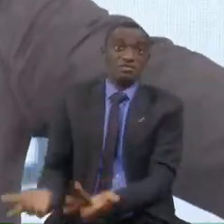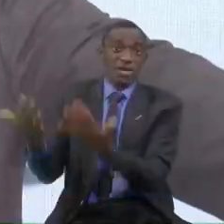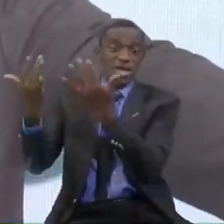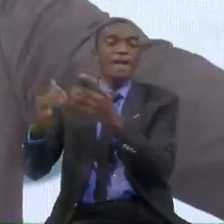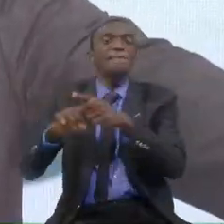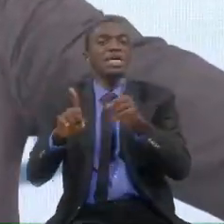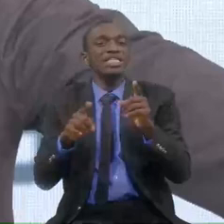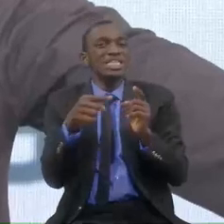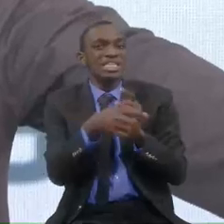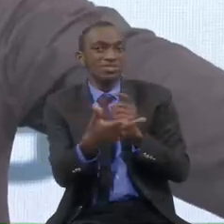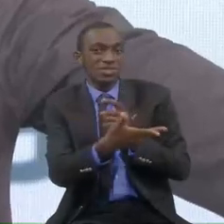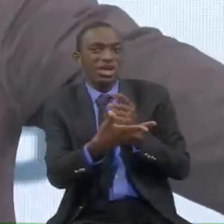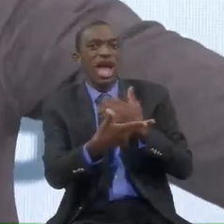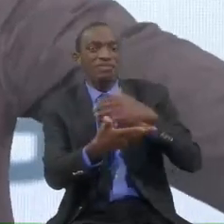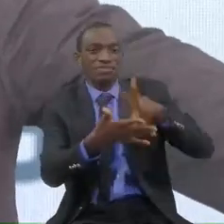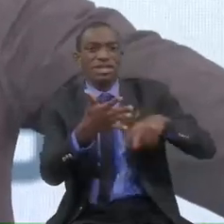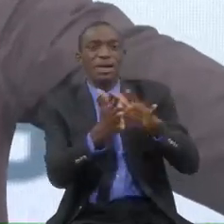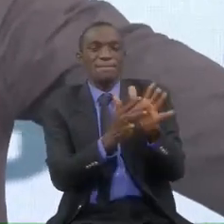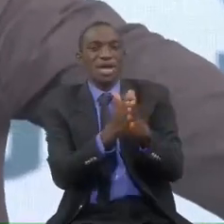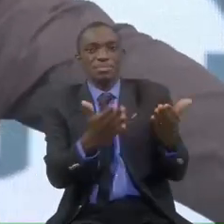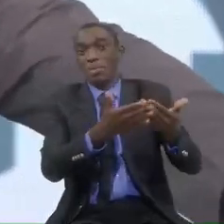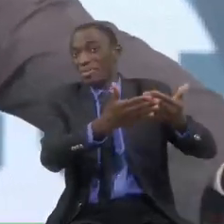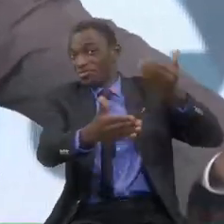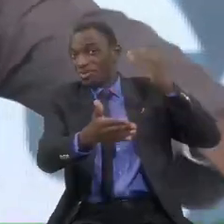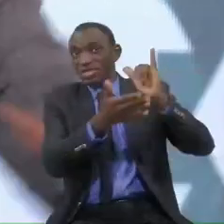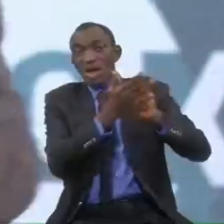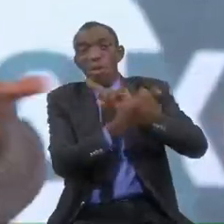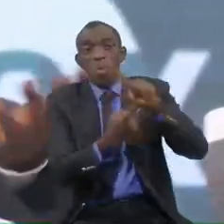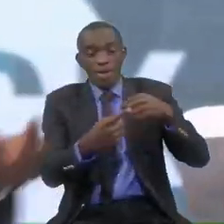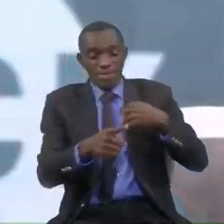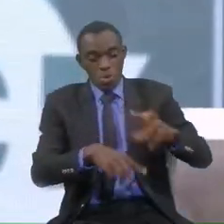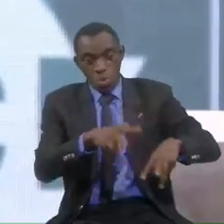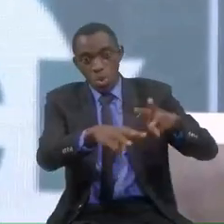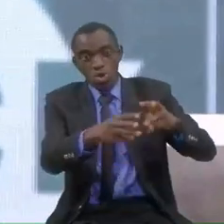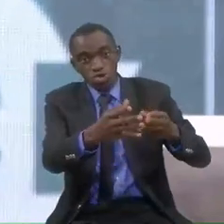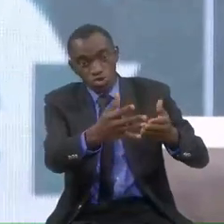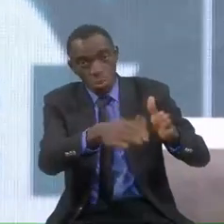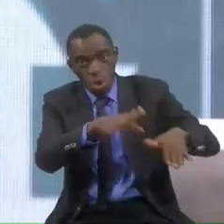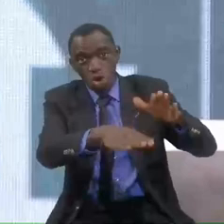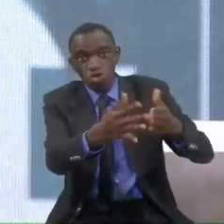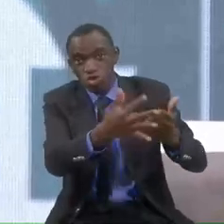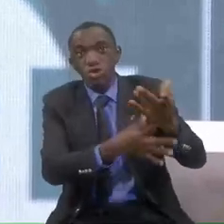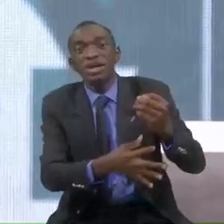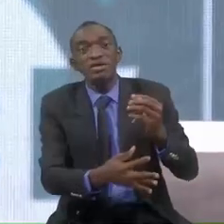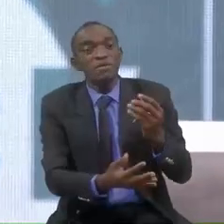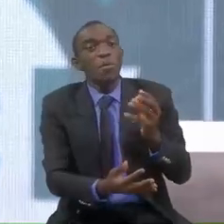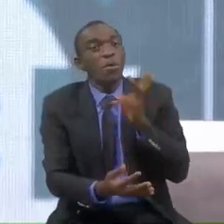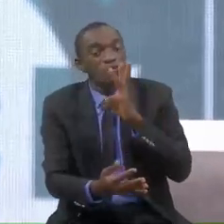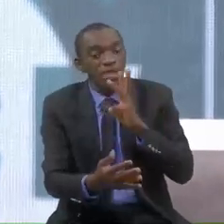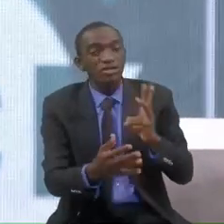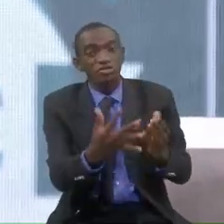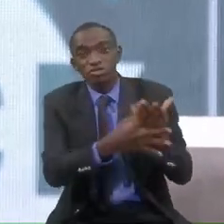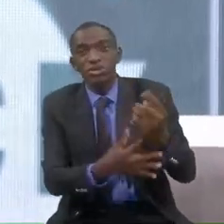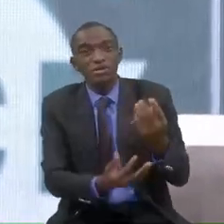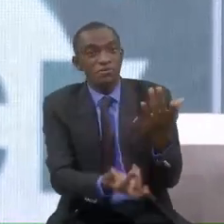eaux, vous ne serez pas submergé. Quand vous traversez le feu, vous ne serez pas consumé. On lit